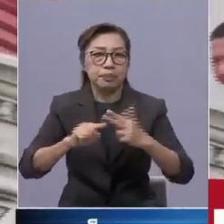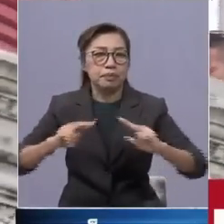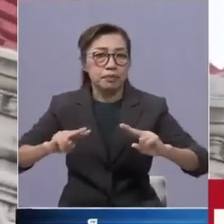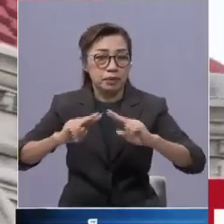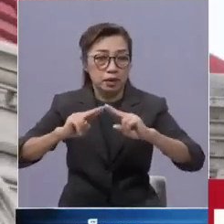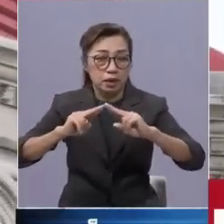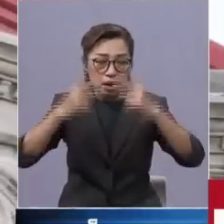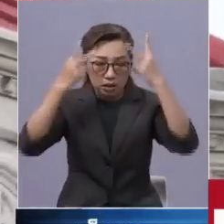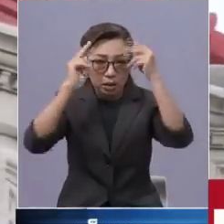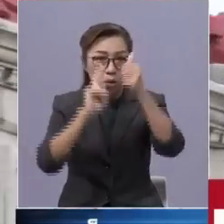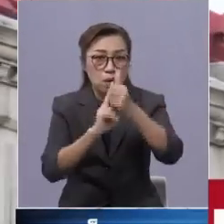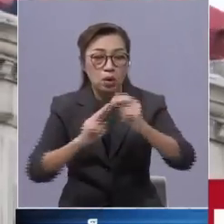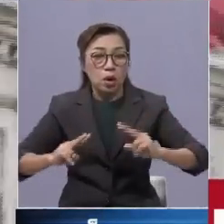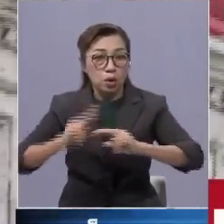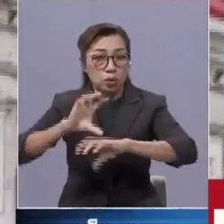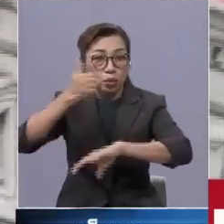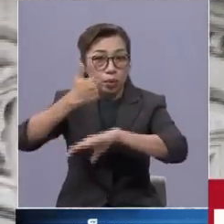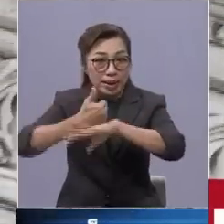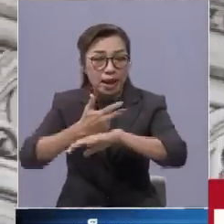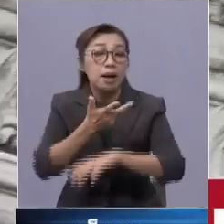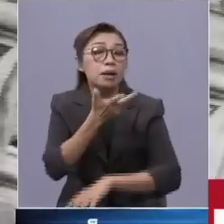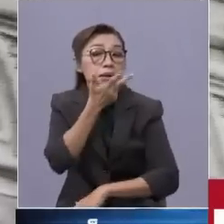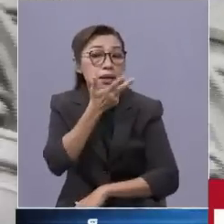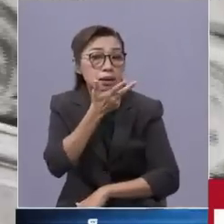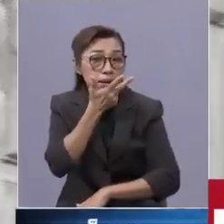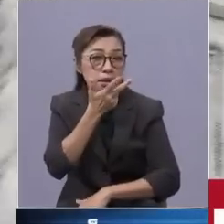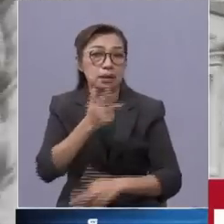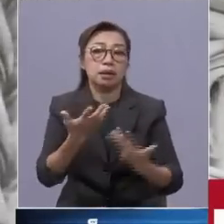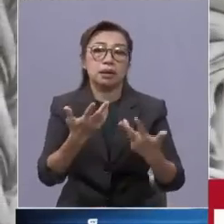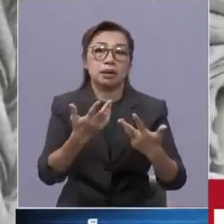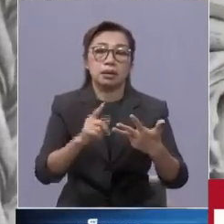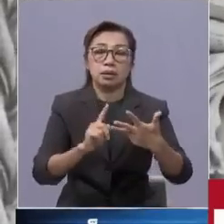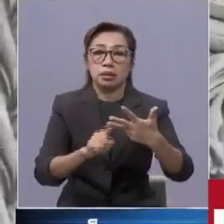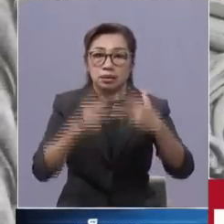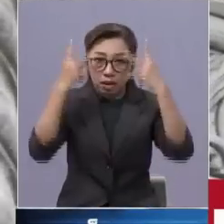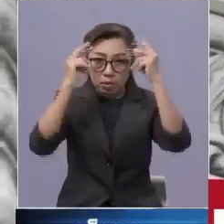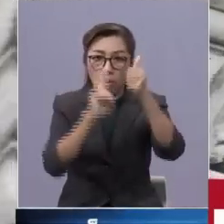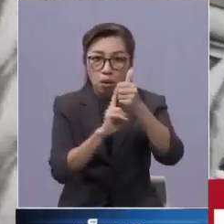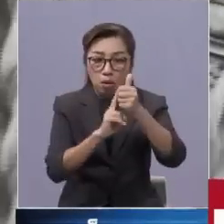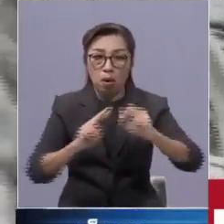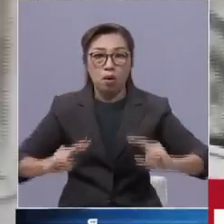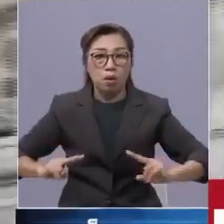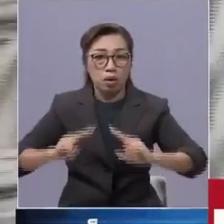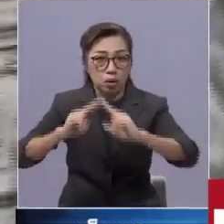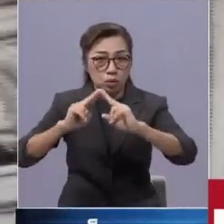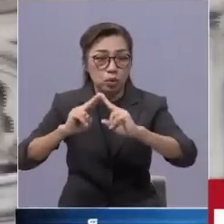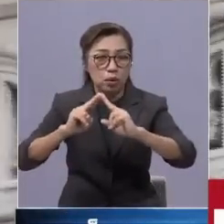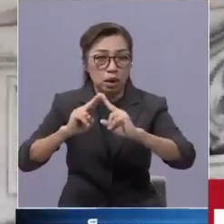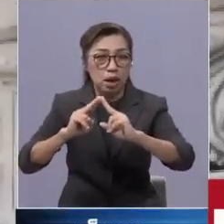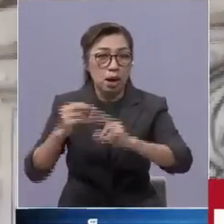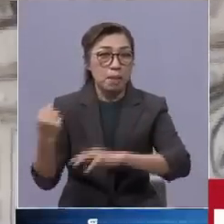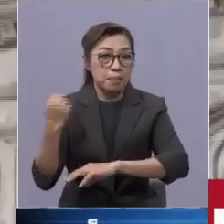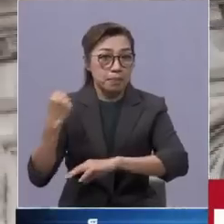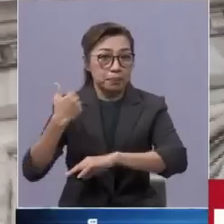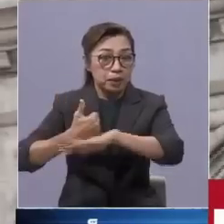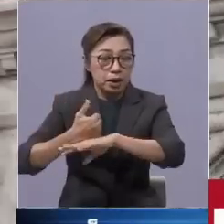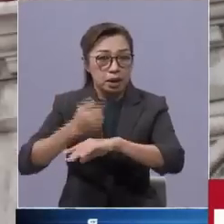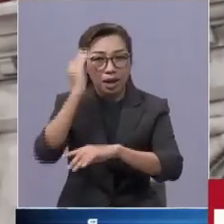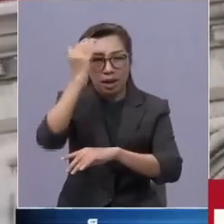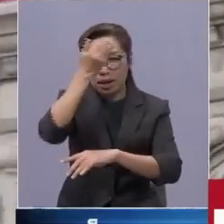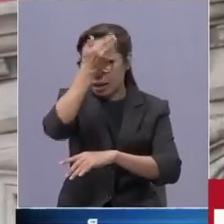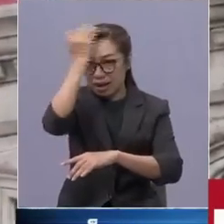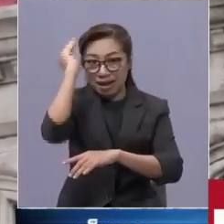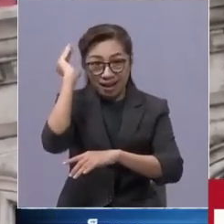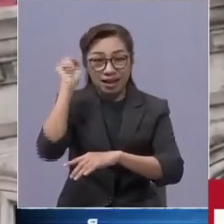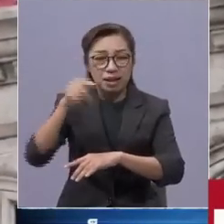และรัฐมนตรีว่าการกระทรวงมหาดไทยนายอนุทินชาญวีรกูลรองนายกรัฐมนตรีและรัฐมนตรีว่าการกระทรวงพลังงานนายพีรพันธ์ส